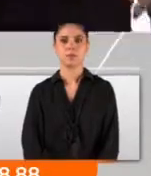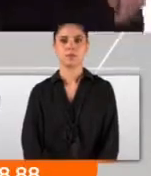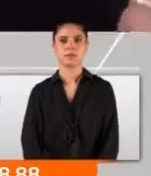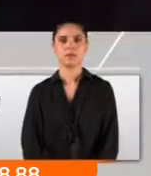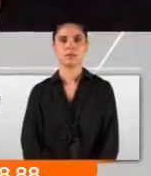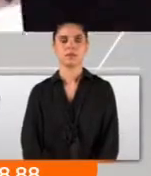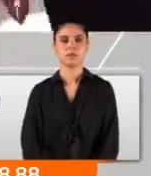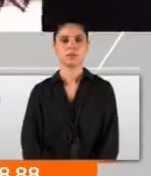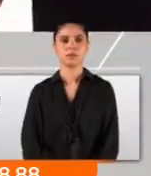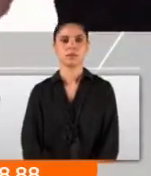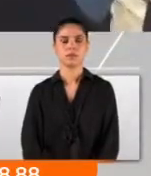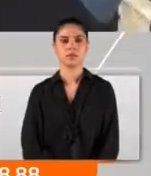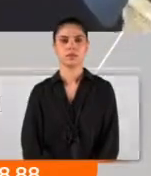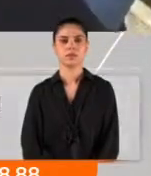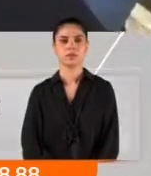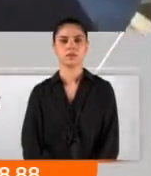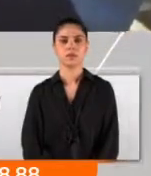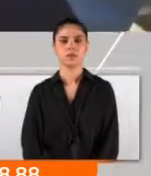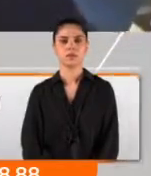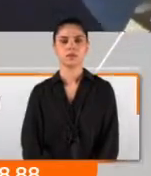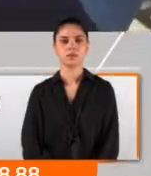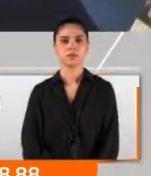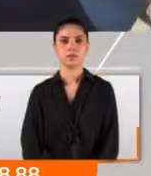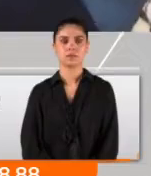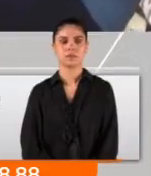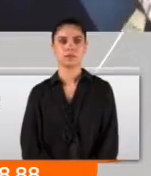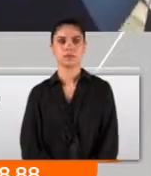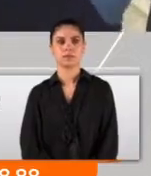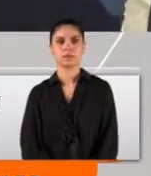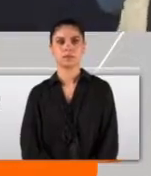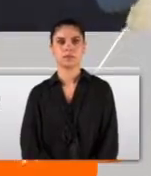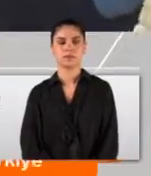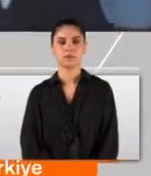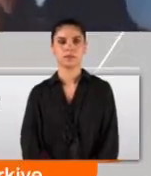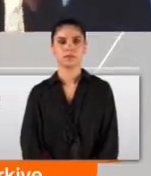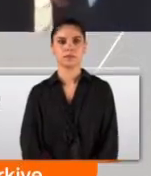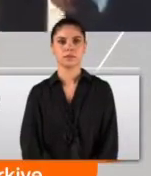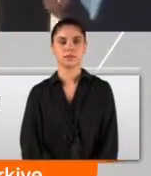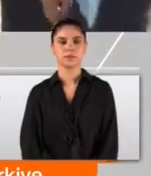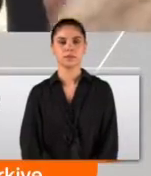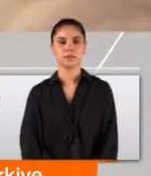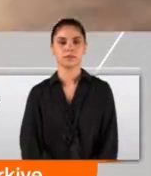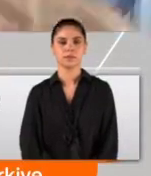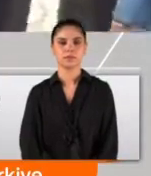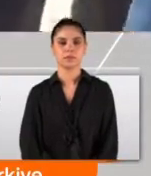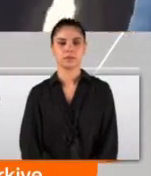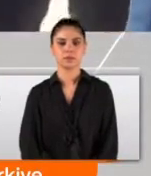partileri kasteseydi Millet İttifakı dedi. Evet. Yani kastının bu olmadığını, dostlarımızın